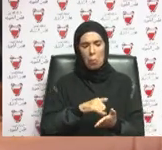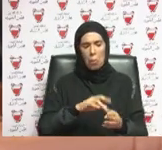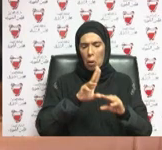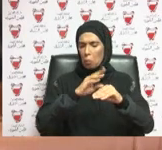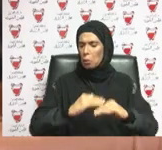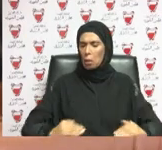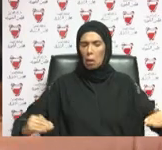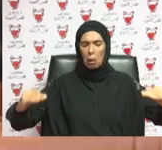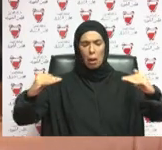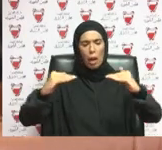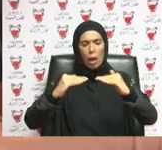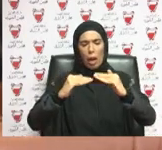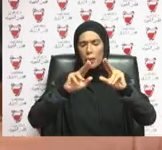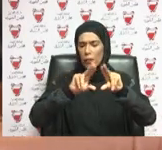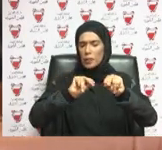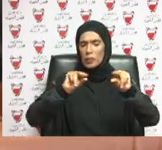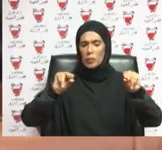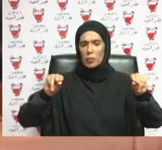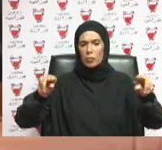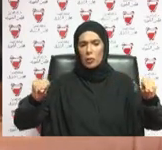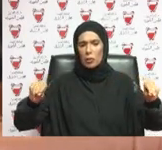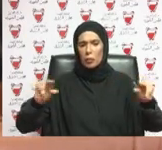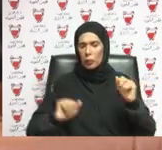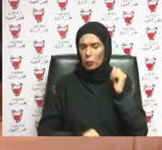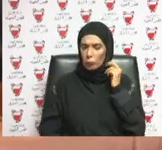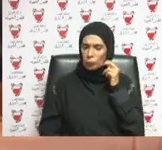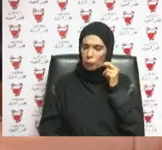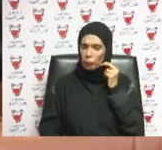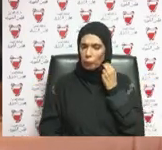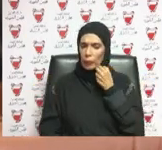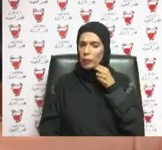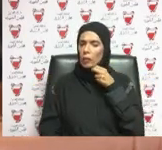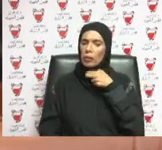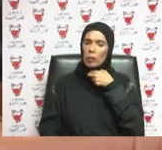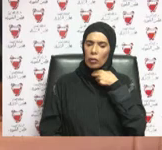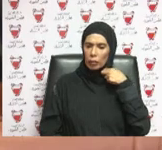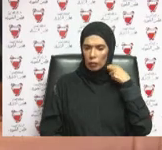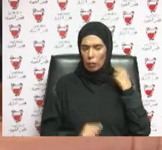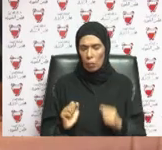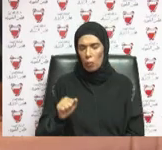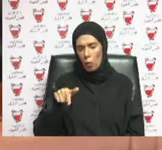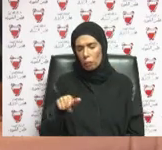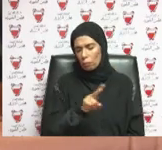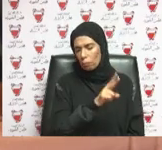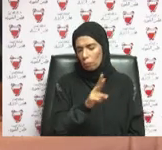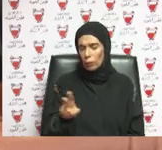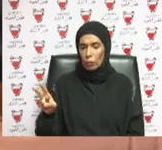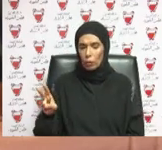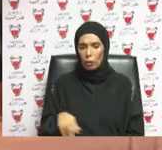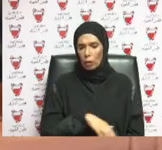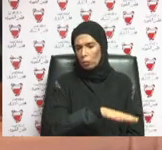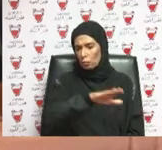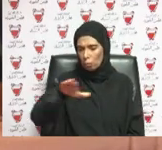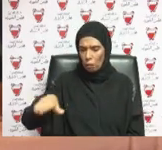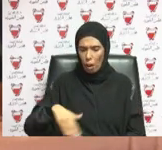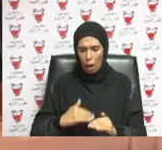أو قرية وأخرى أو بين طائفة وأخرى أو بين مواطن وآخر، الكل عنده